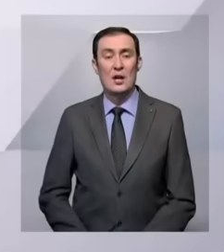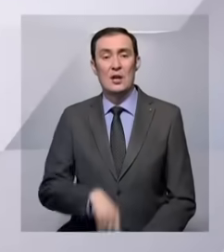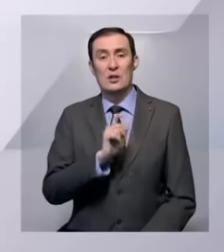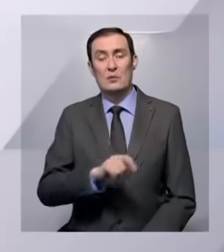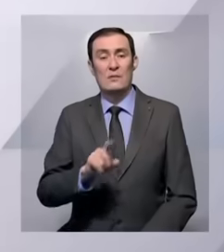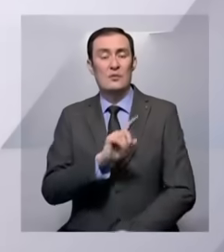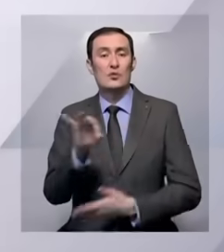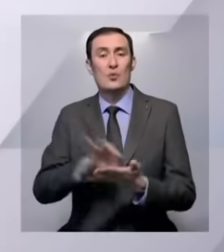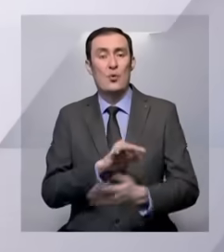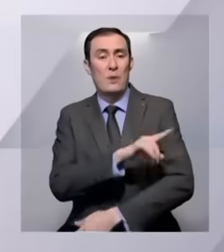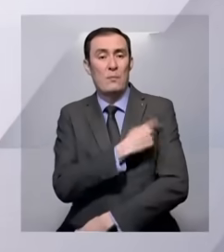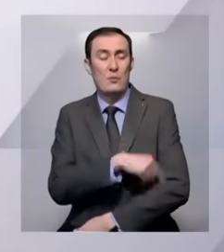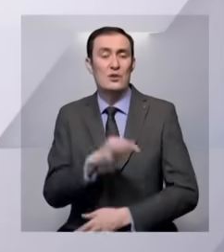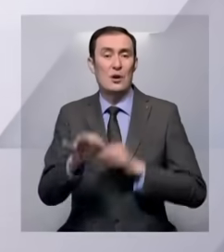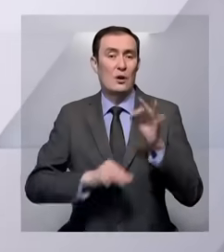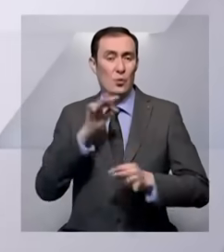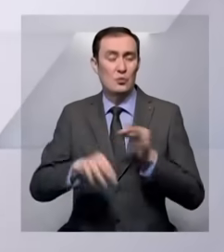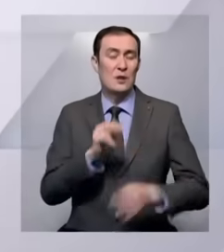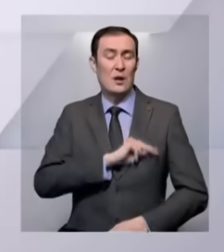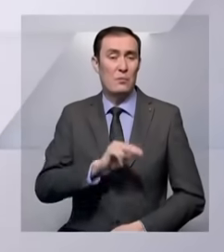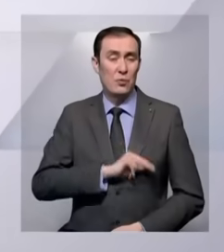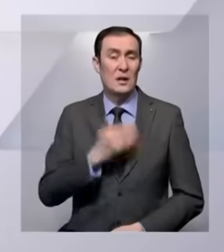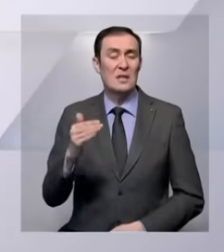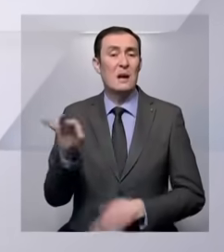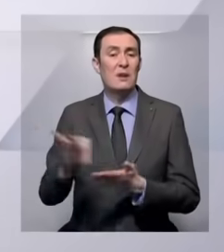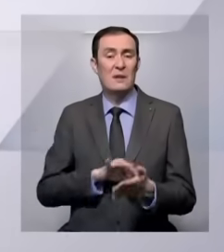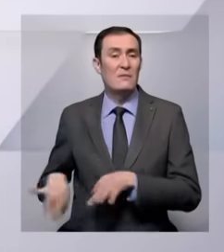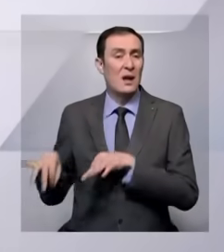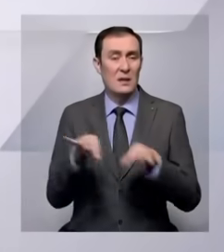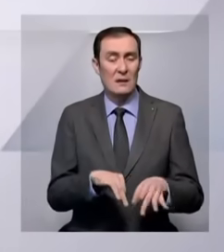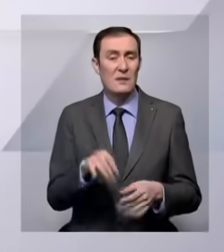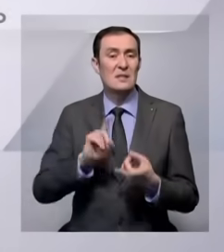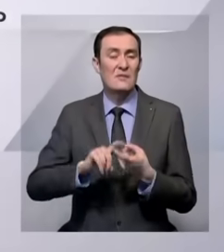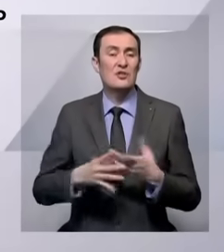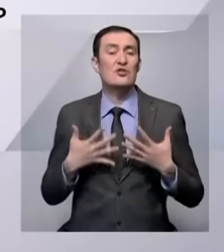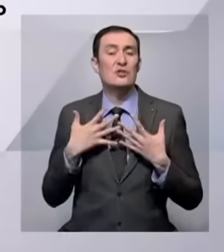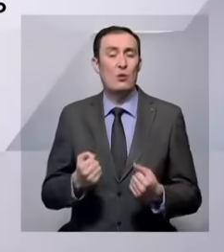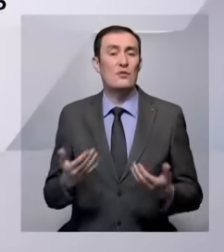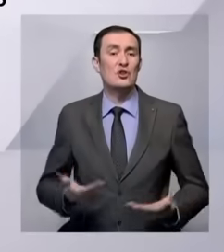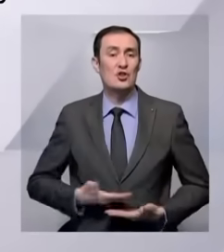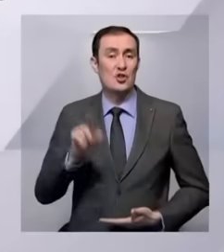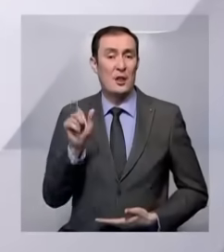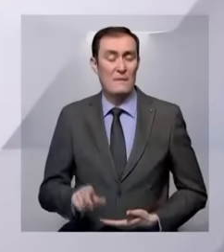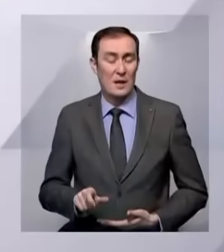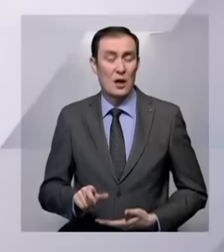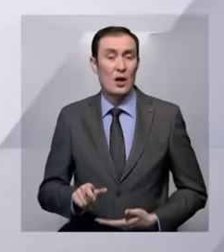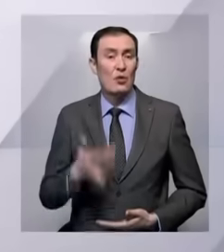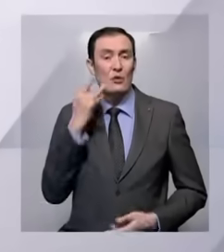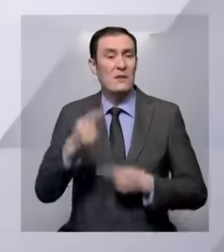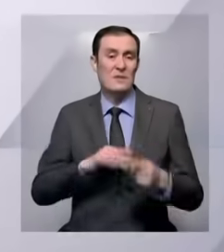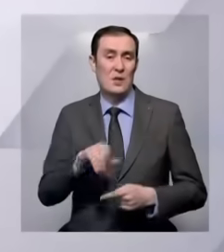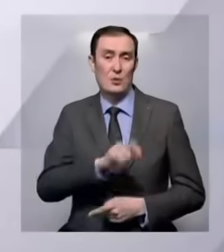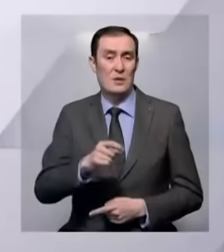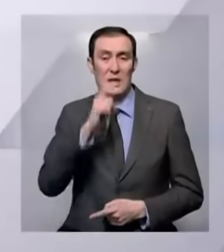скорой медицинской помощи работают в круглосуточном режиме. От их оперативного реагирования зависит жизнь и здоровье человека. Но не всегда наши